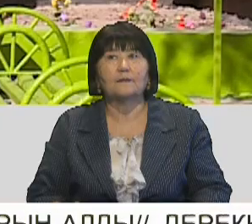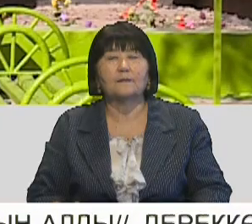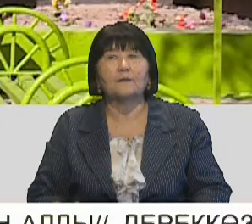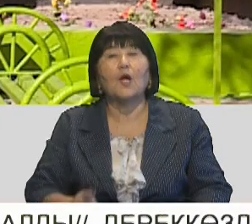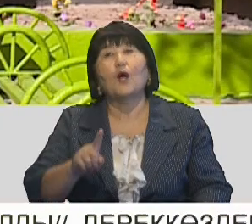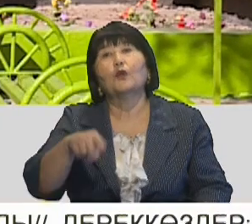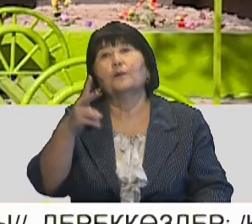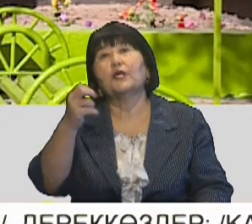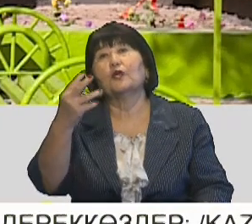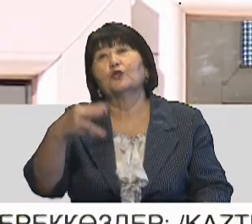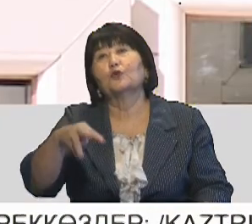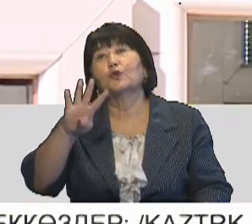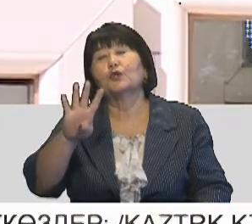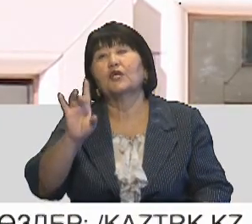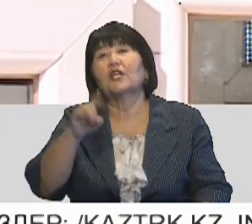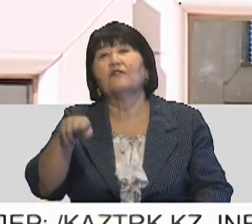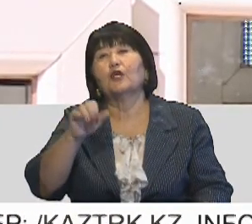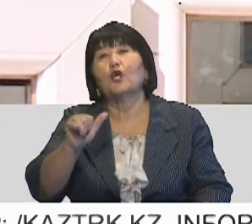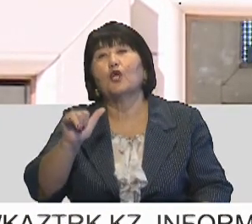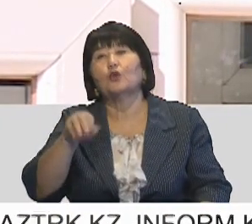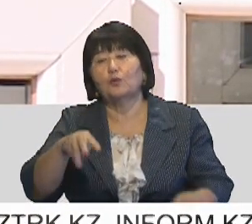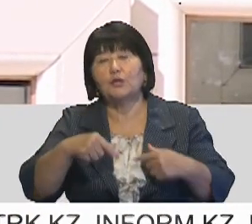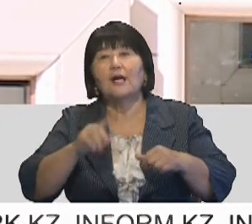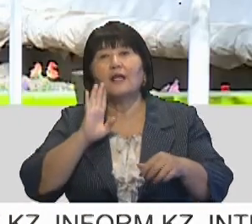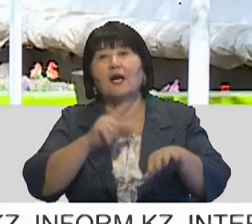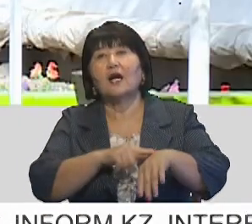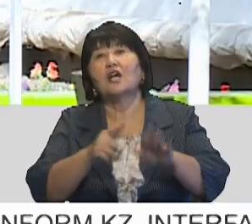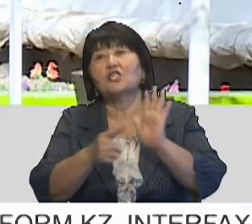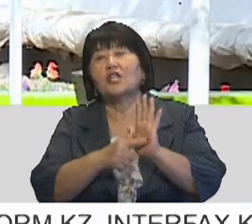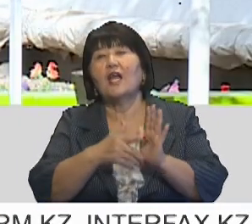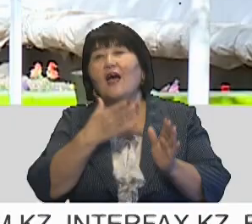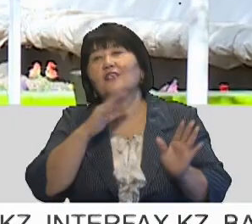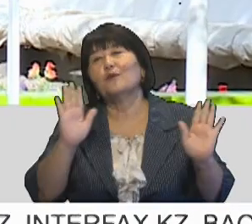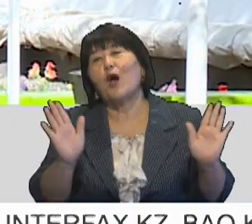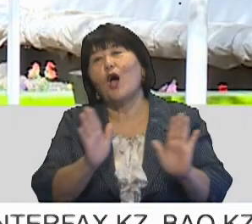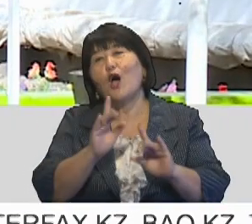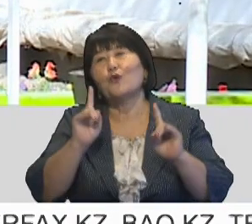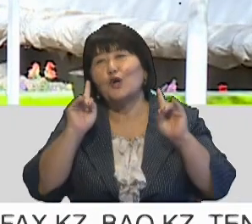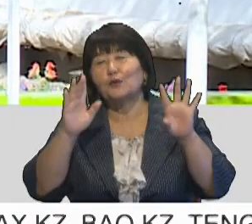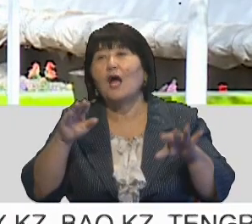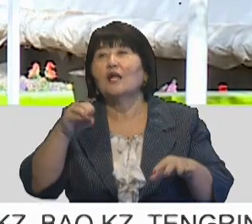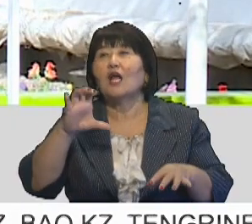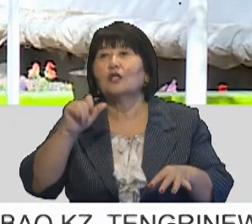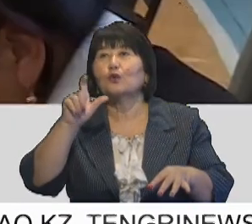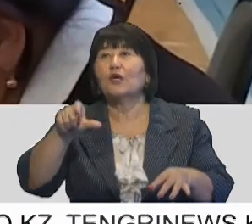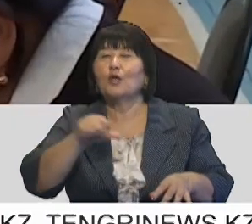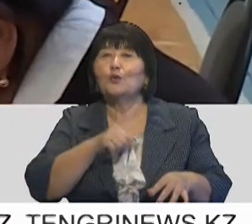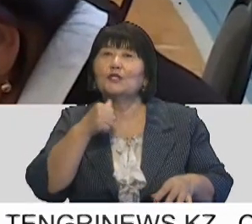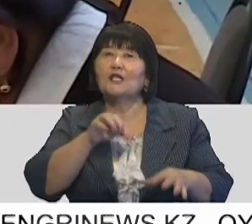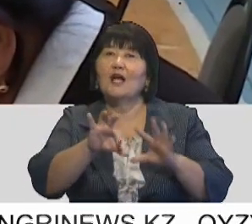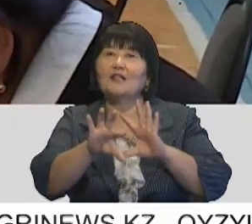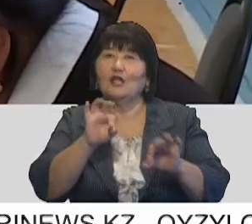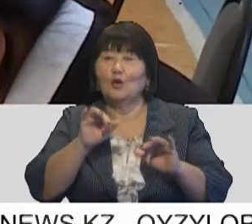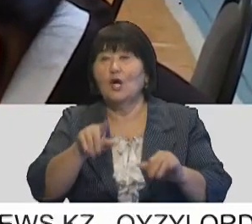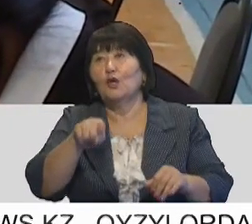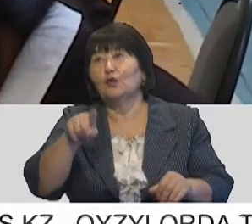Нөмірі 234-ші референдум учаскісінде таңғы 7-ден бастап әдем әуен ойнап тұр. Талсуаттықтар да өз таңдауын жасап жатар.